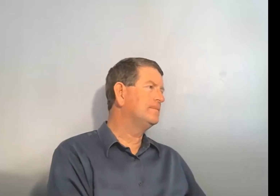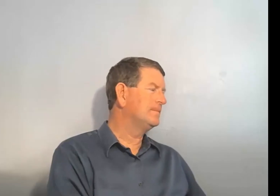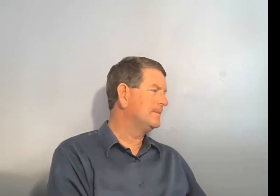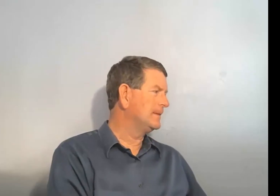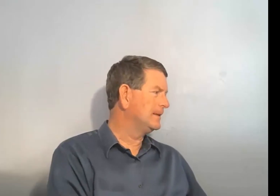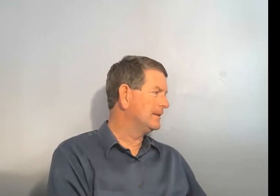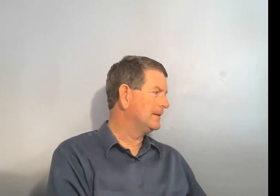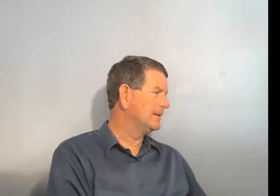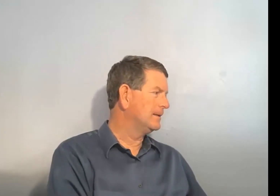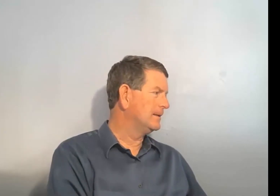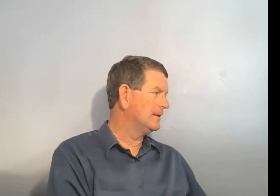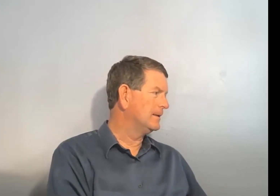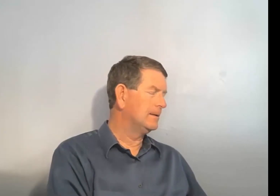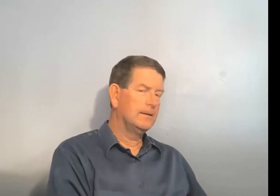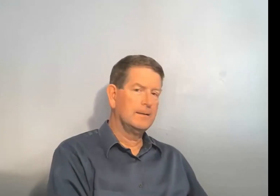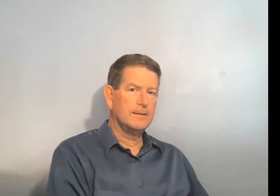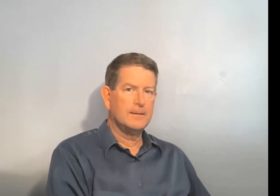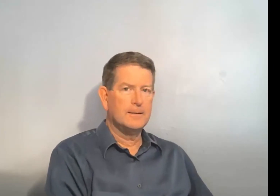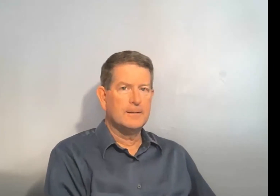revoir.